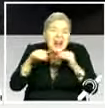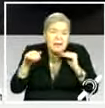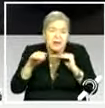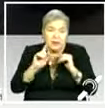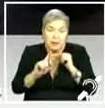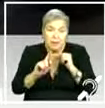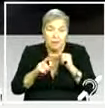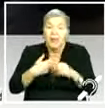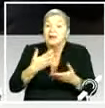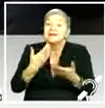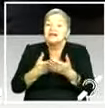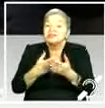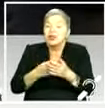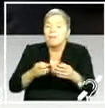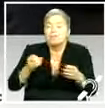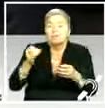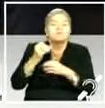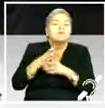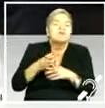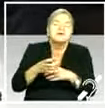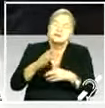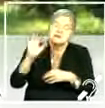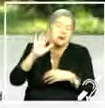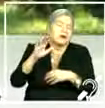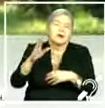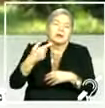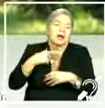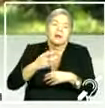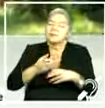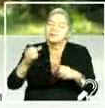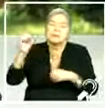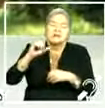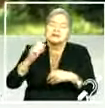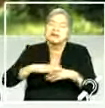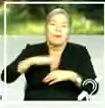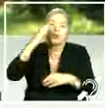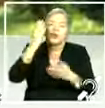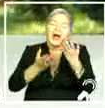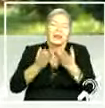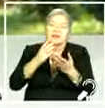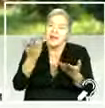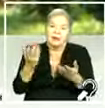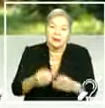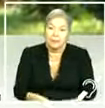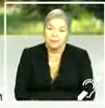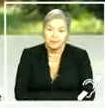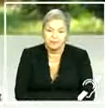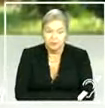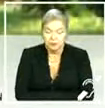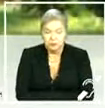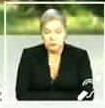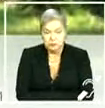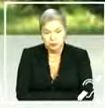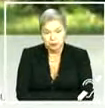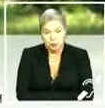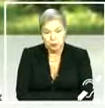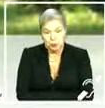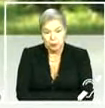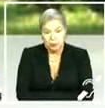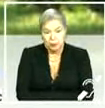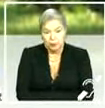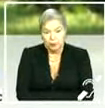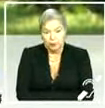fie exportul masiv de carburant. При этом внутри России компании зачастую придерживали топливо, не хотели продавать